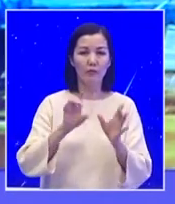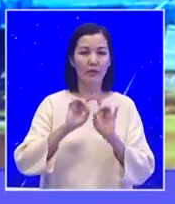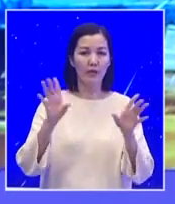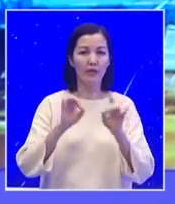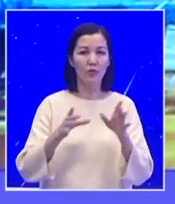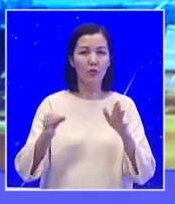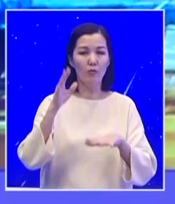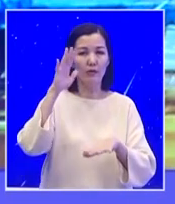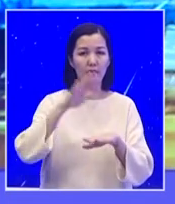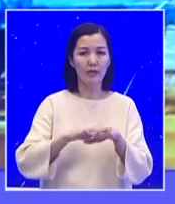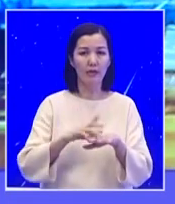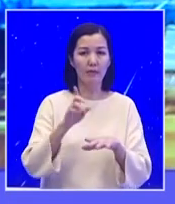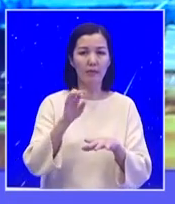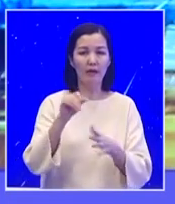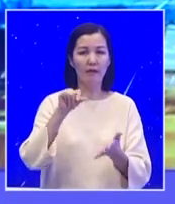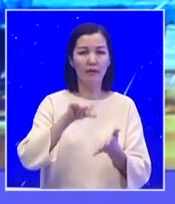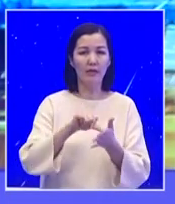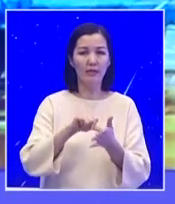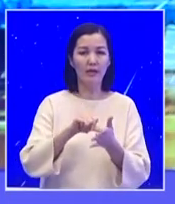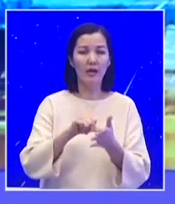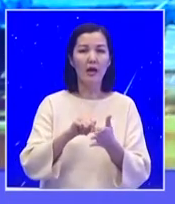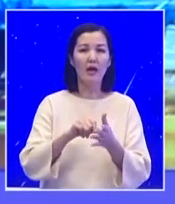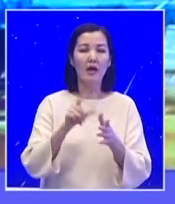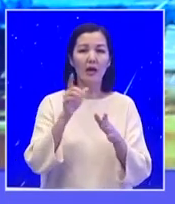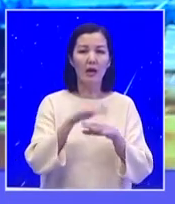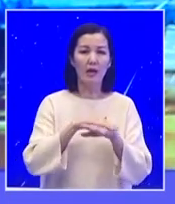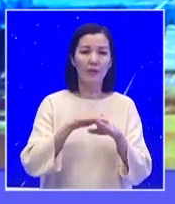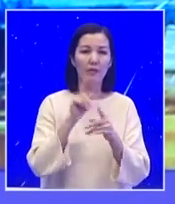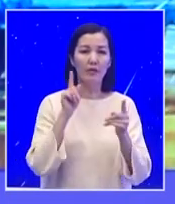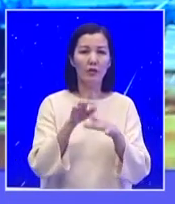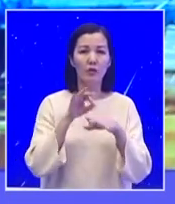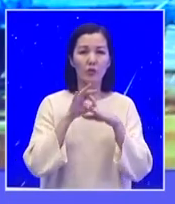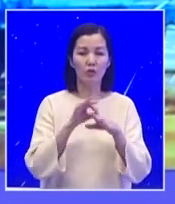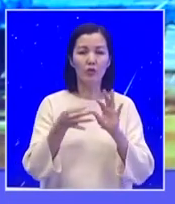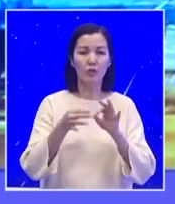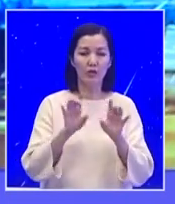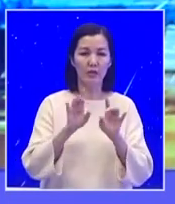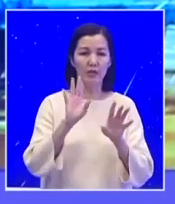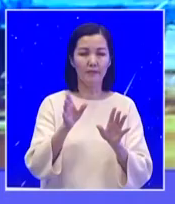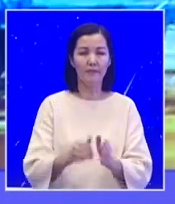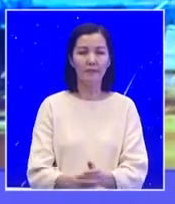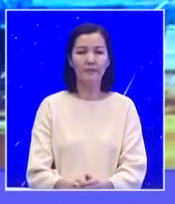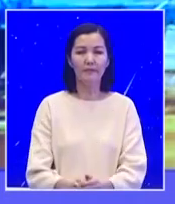облыс әкімі Амандық Баталов қатысты. Артынша қоғамдық қабылдау өткізді. Жазира Исаева жинақтасын.